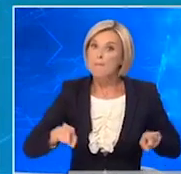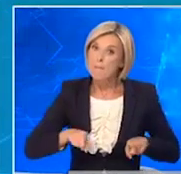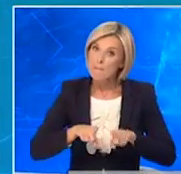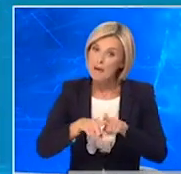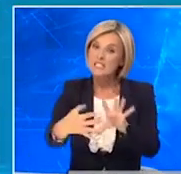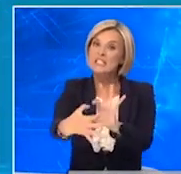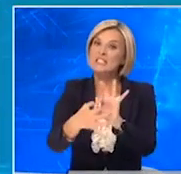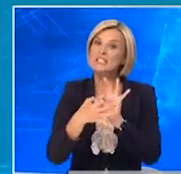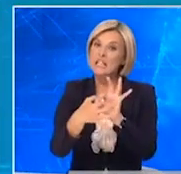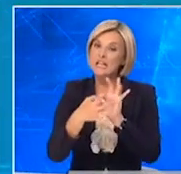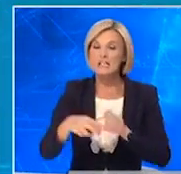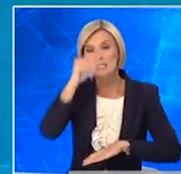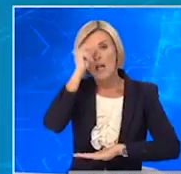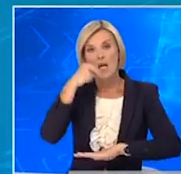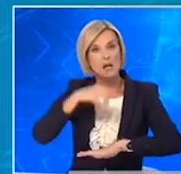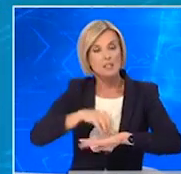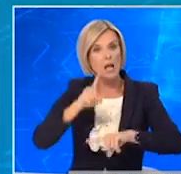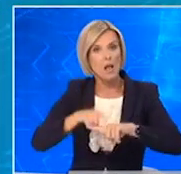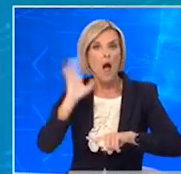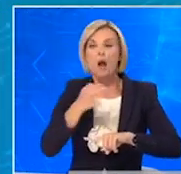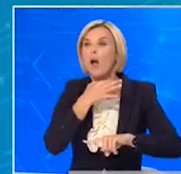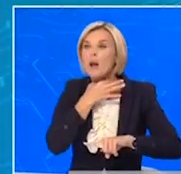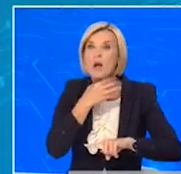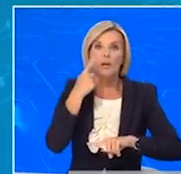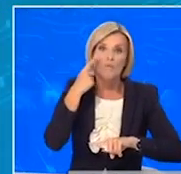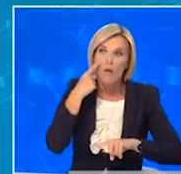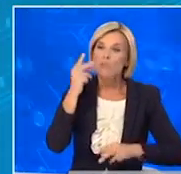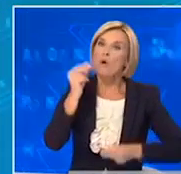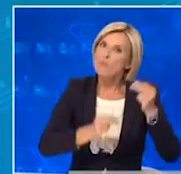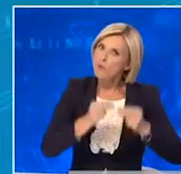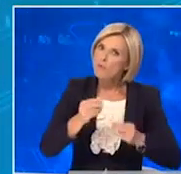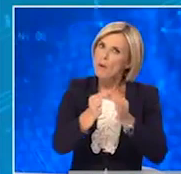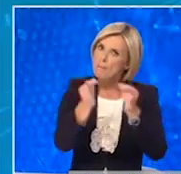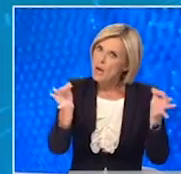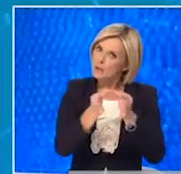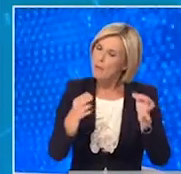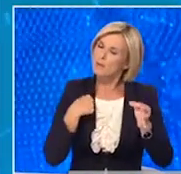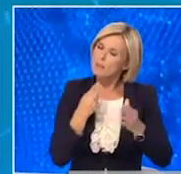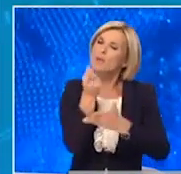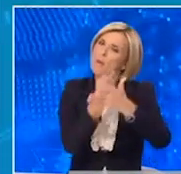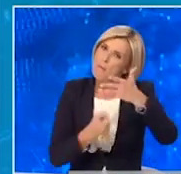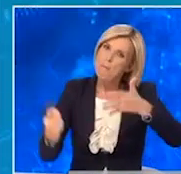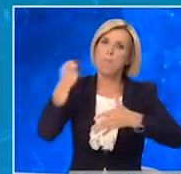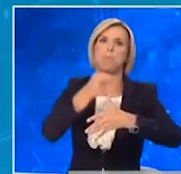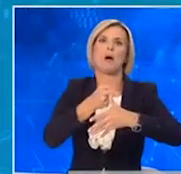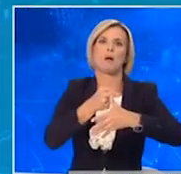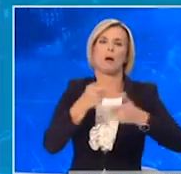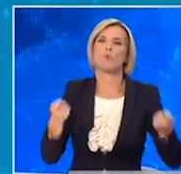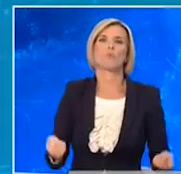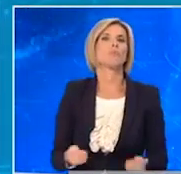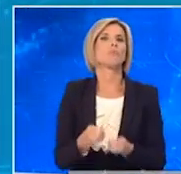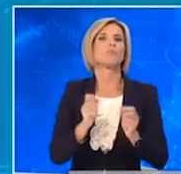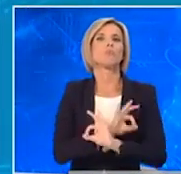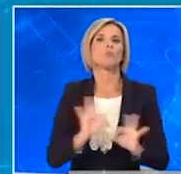και με την Εκκλησία της Ελλάδος, αν προκύψει η ανάγκη για οποιοδήποτε περαιτέρω μέτρο, προφανώς θα αποτελεί το